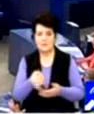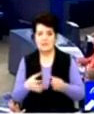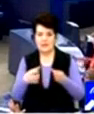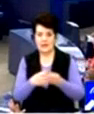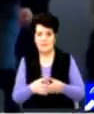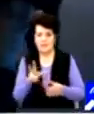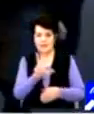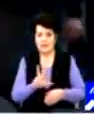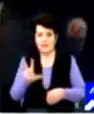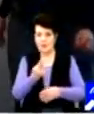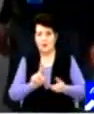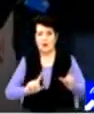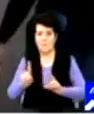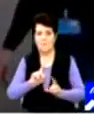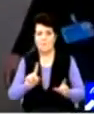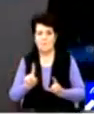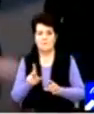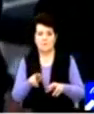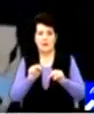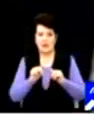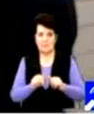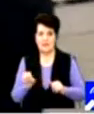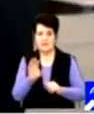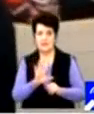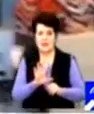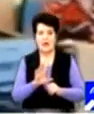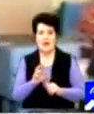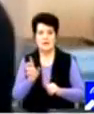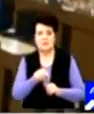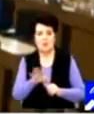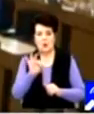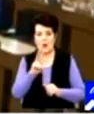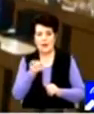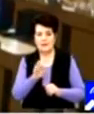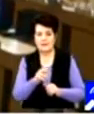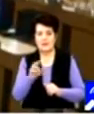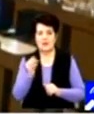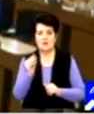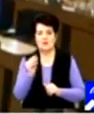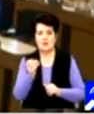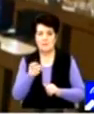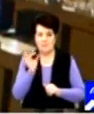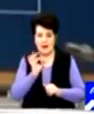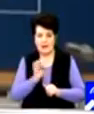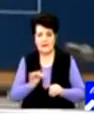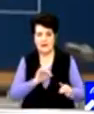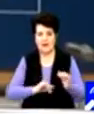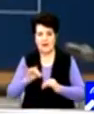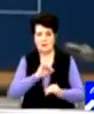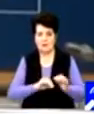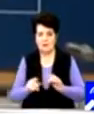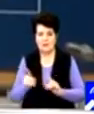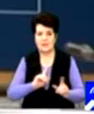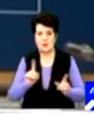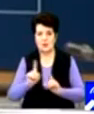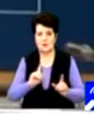echipa de 3 europarlamentari, un britanic și 2 eurodeputate din Olanda și Germania, echipă care va negocia în Consiliu